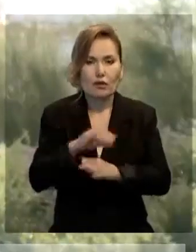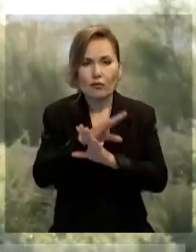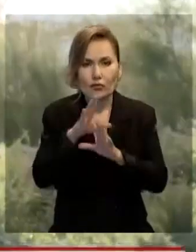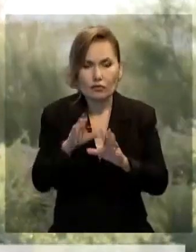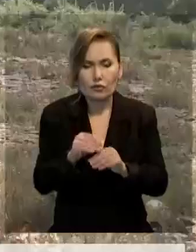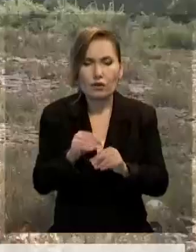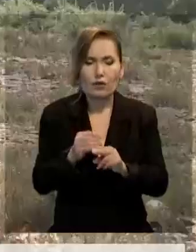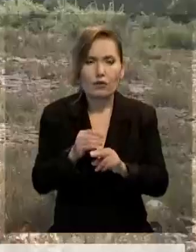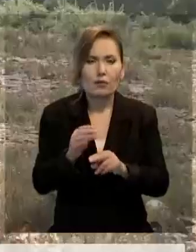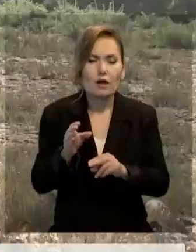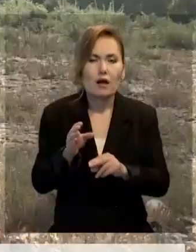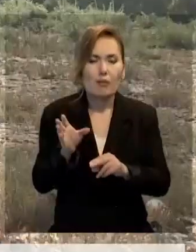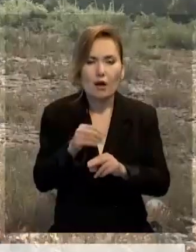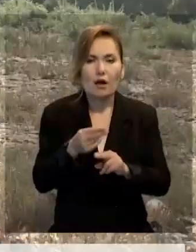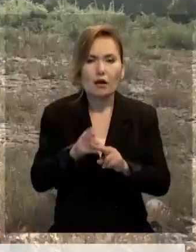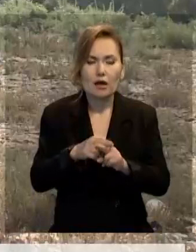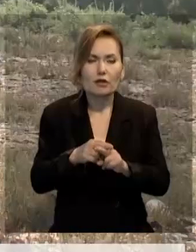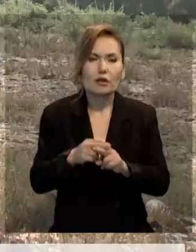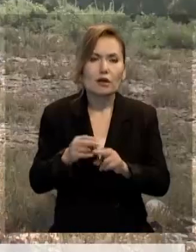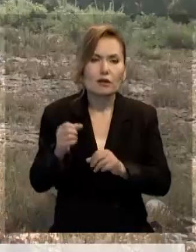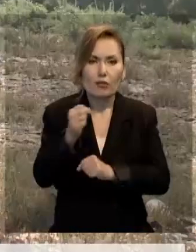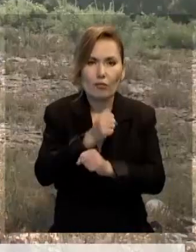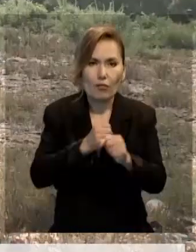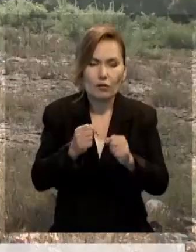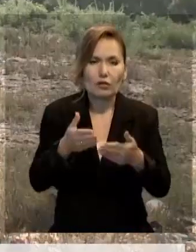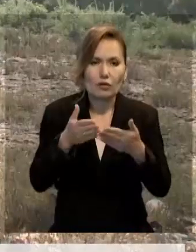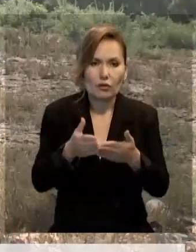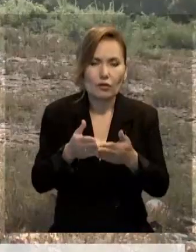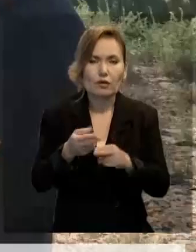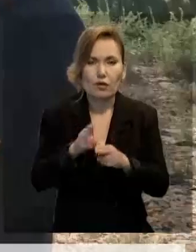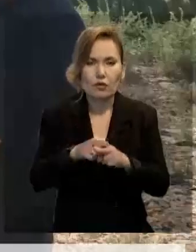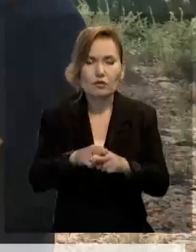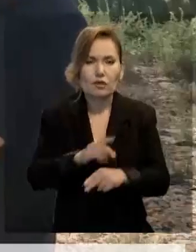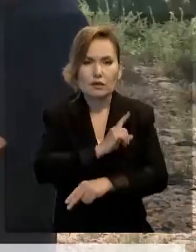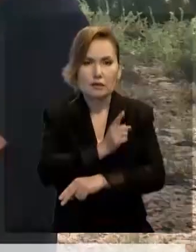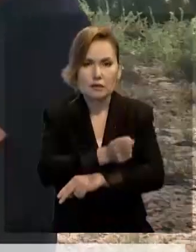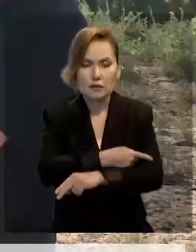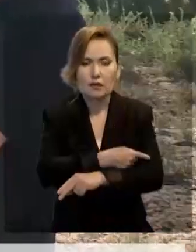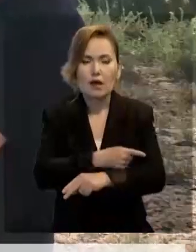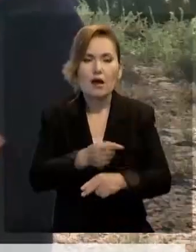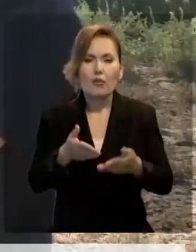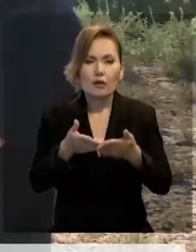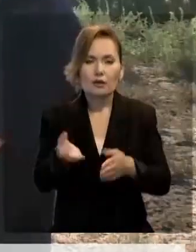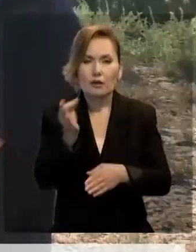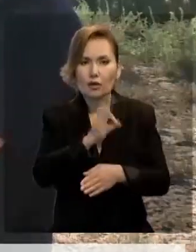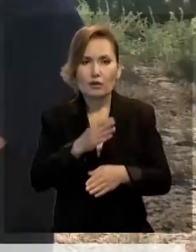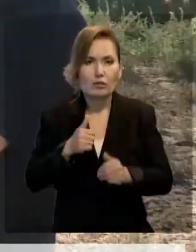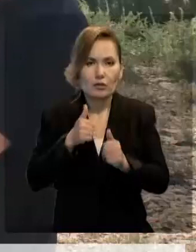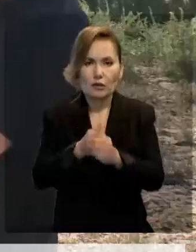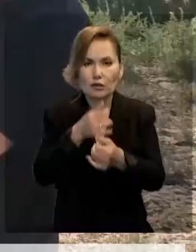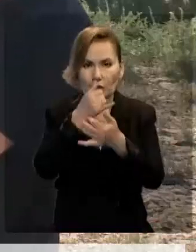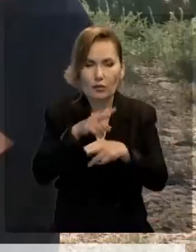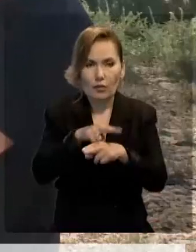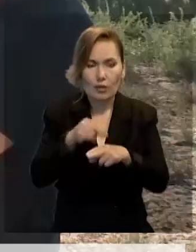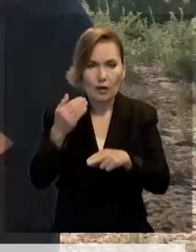уже 60-75 деген мотор мініп жатыр да, жеткізбейді және алыстан кетіп қалады қазір. Ұсталғанның өзінде 15 мың